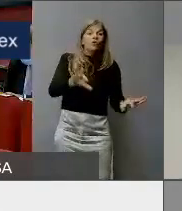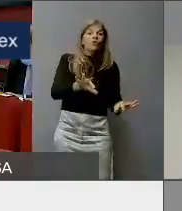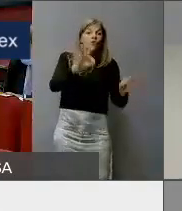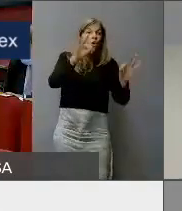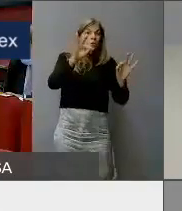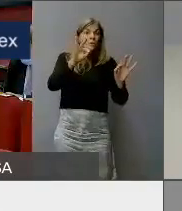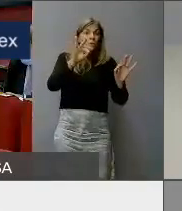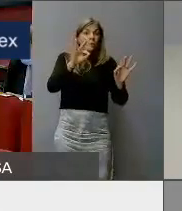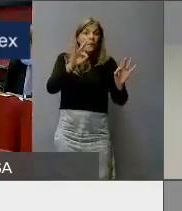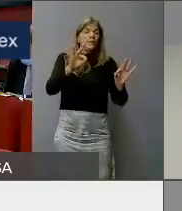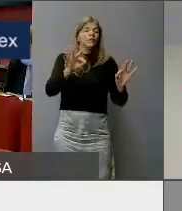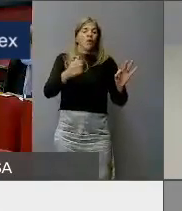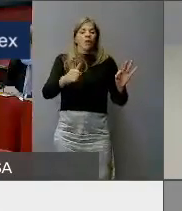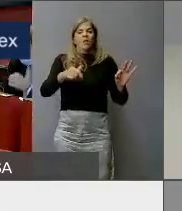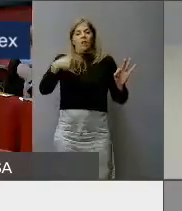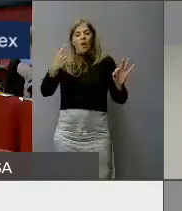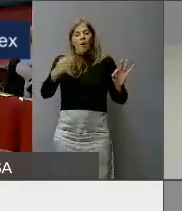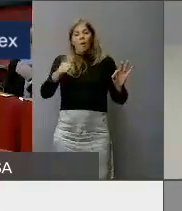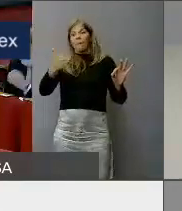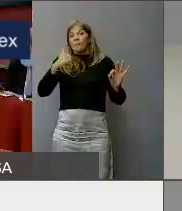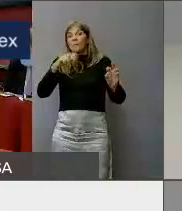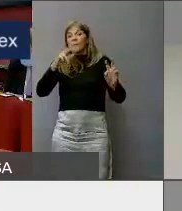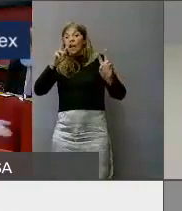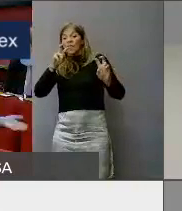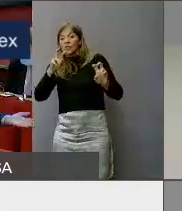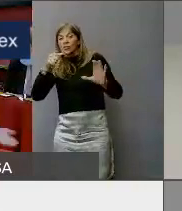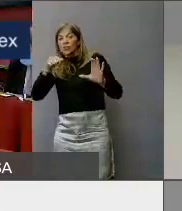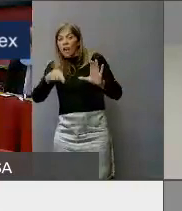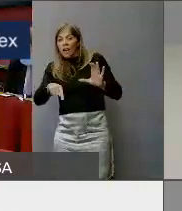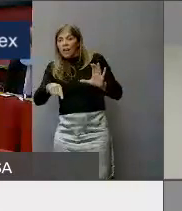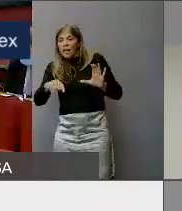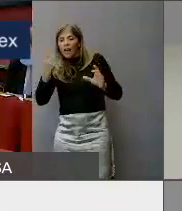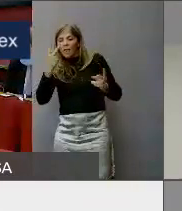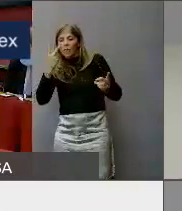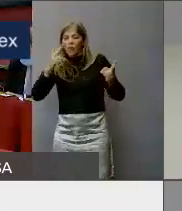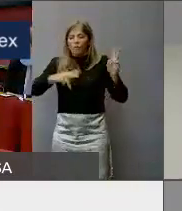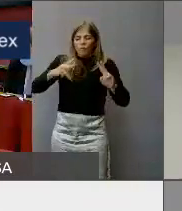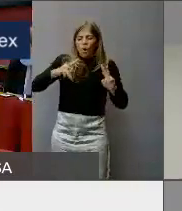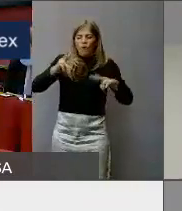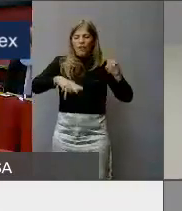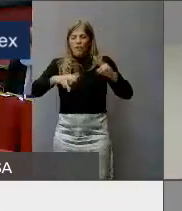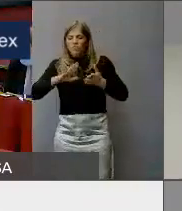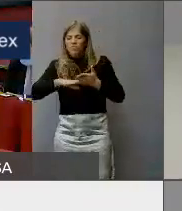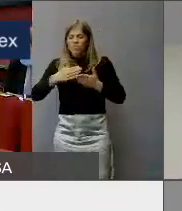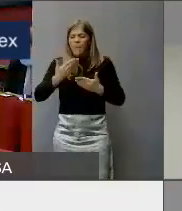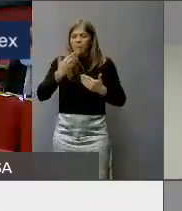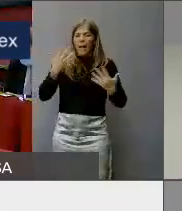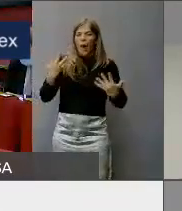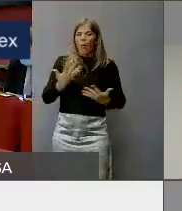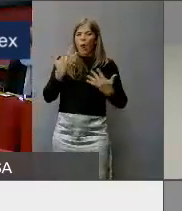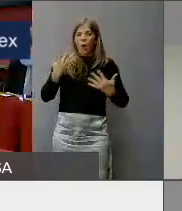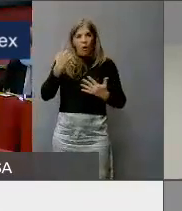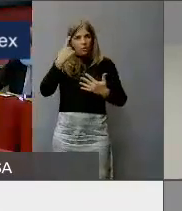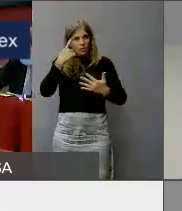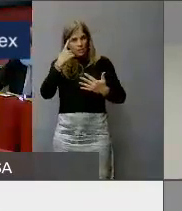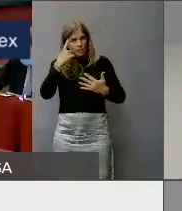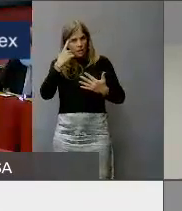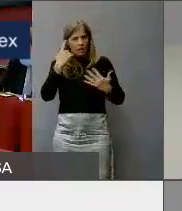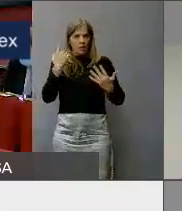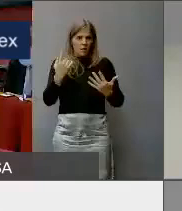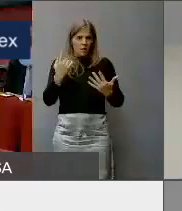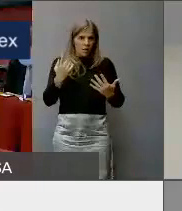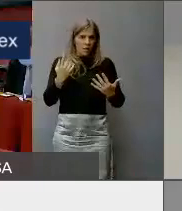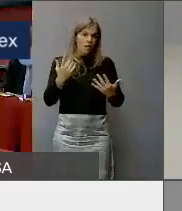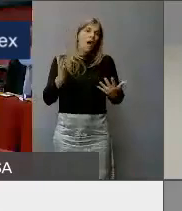ci sia un approfondimento per guardare se manca qualcosa questo è il elemento che che mi sembra così dire